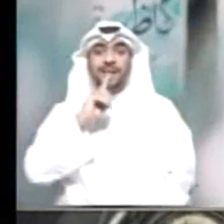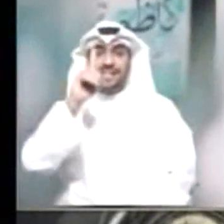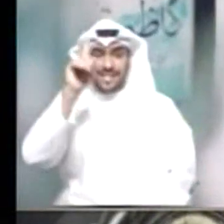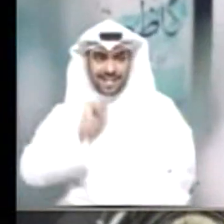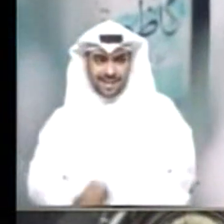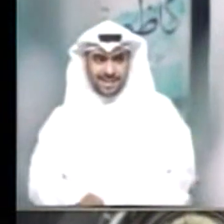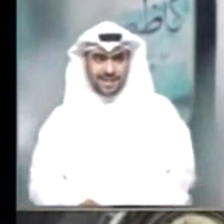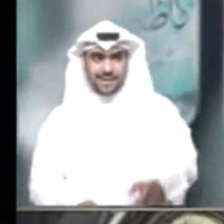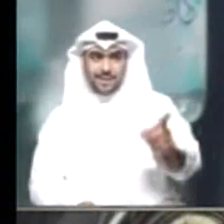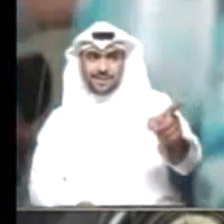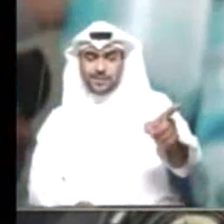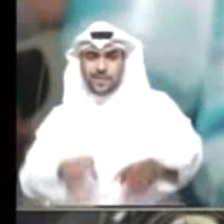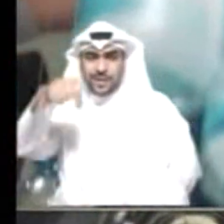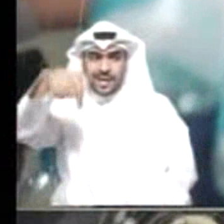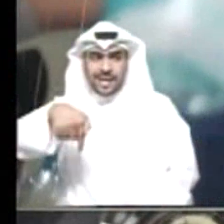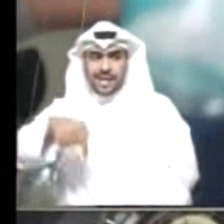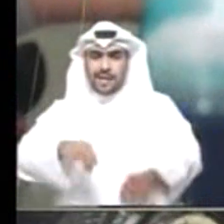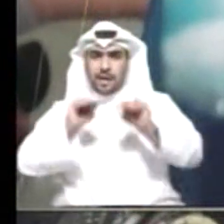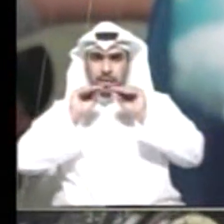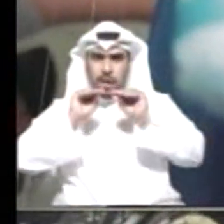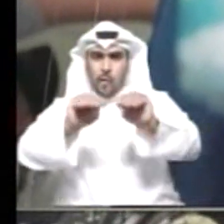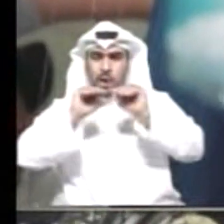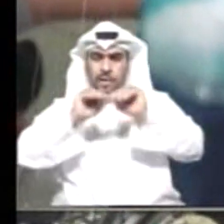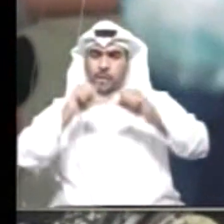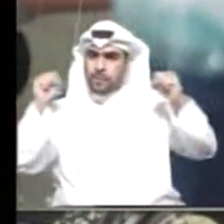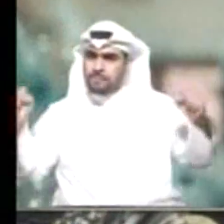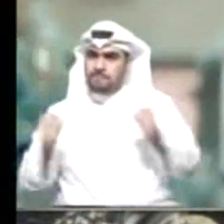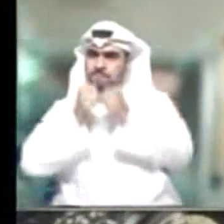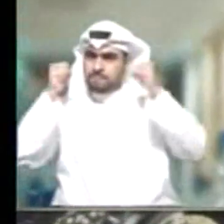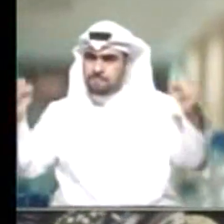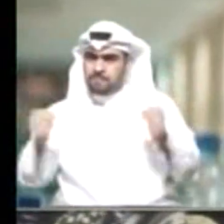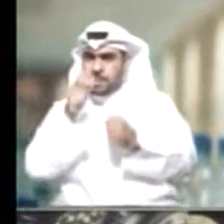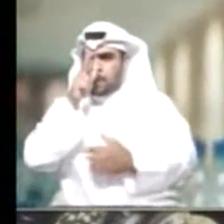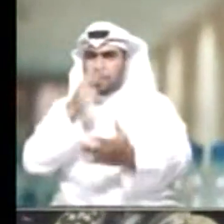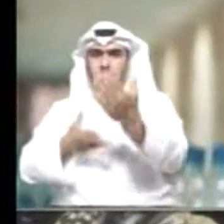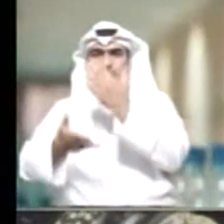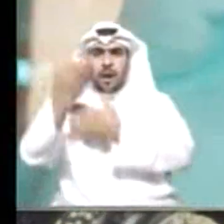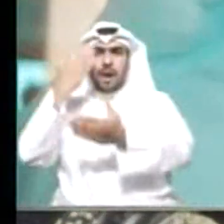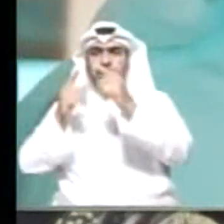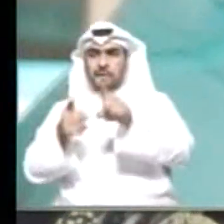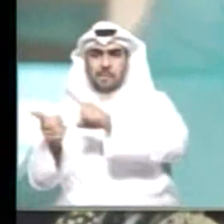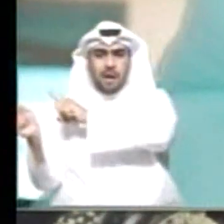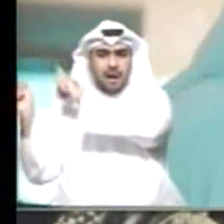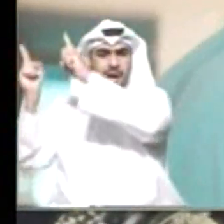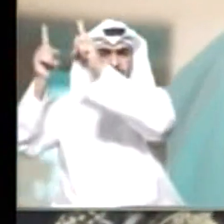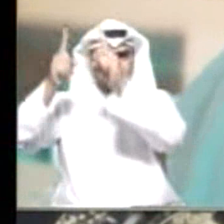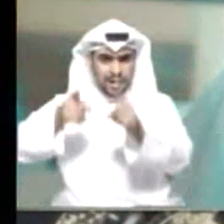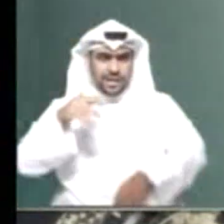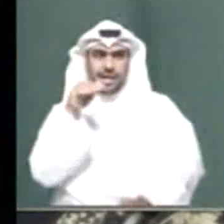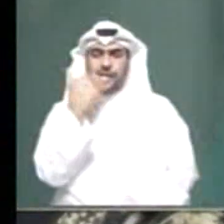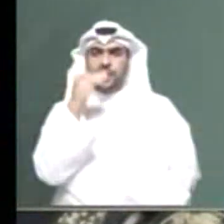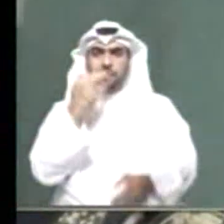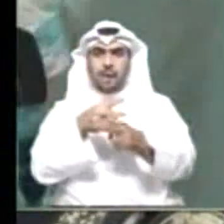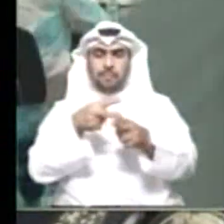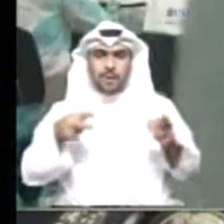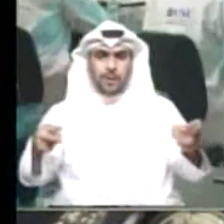التدريبية الصيفية لمعهد الكويت للأبحاث العلمية في حياة أجيال عديدة من شباب وشابات الكويت وطورت من